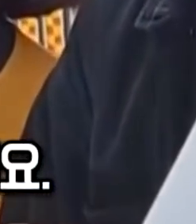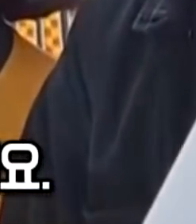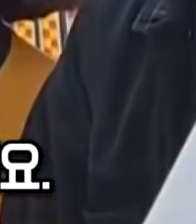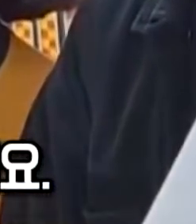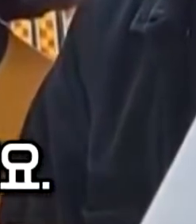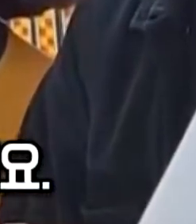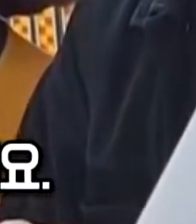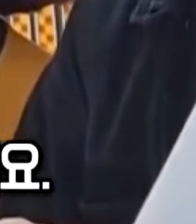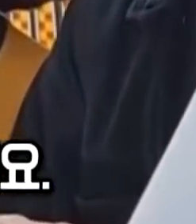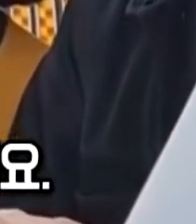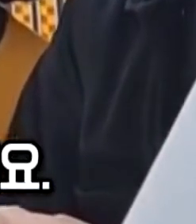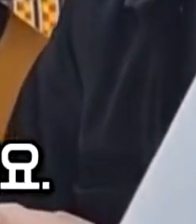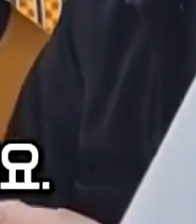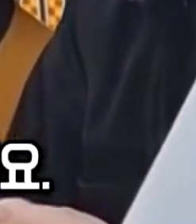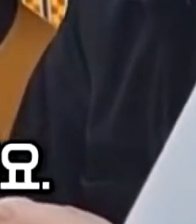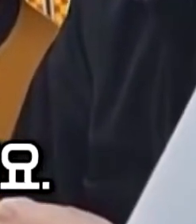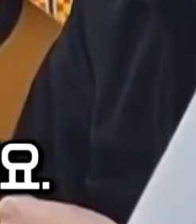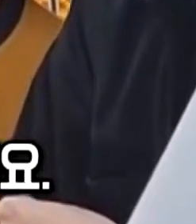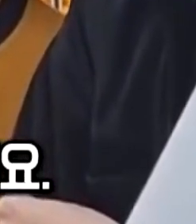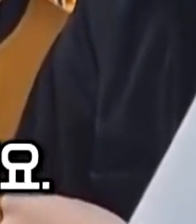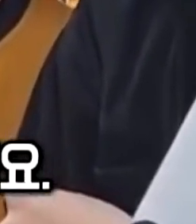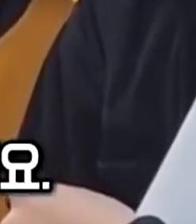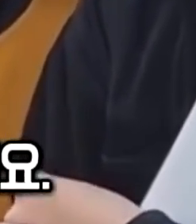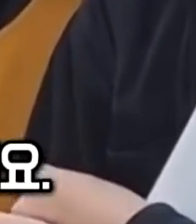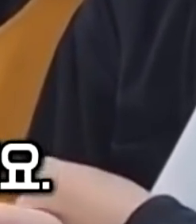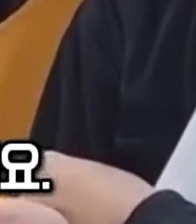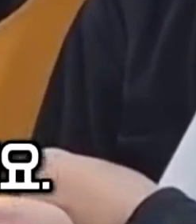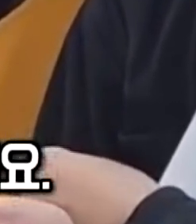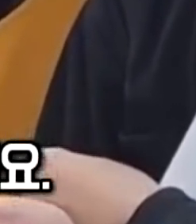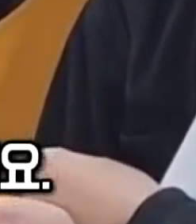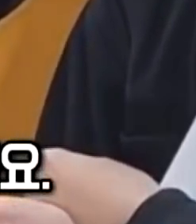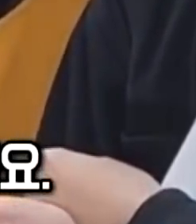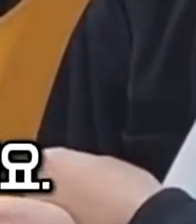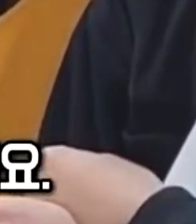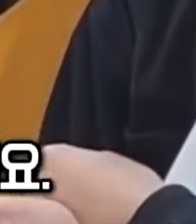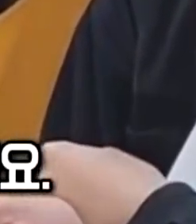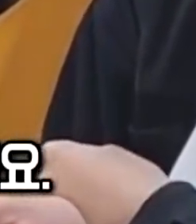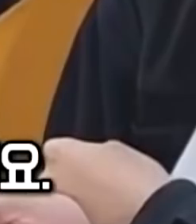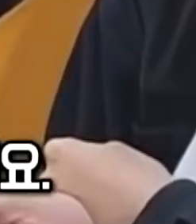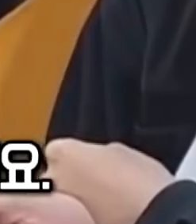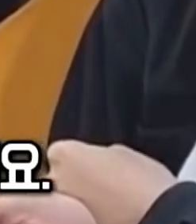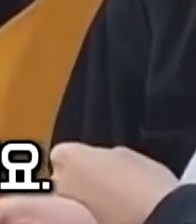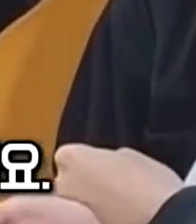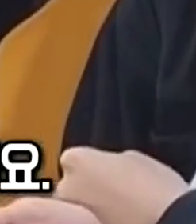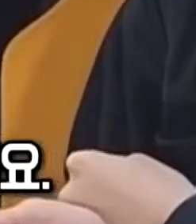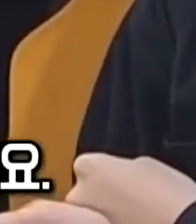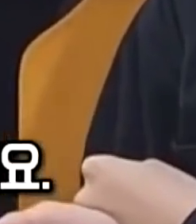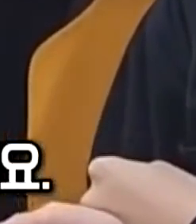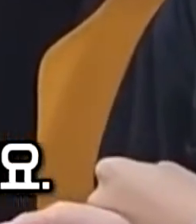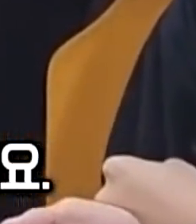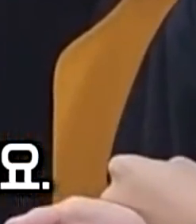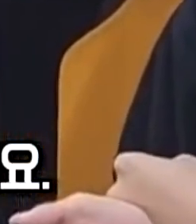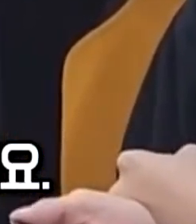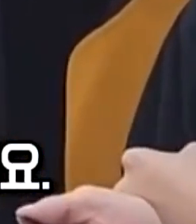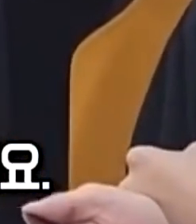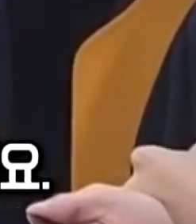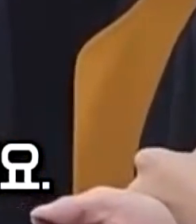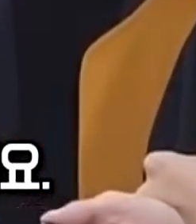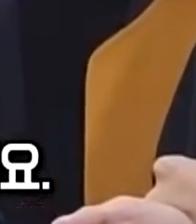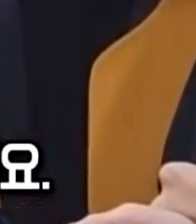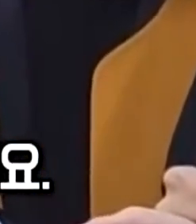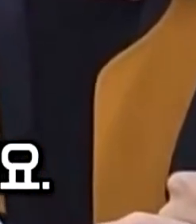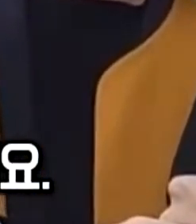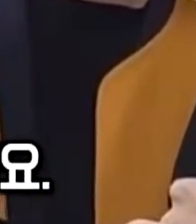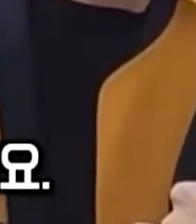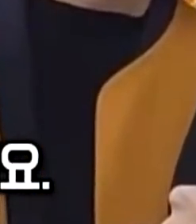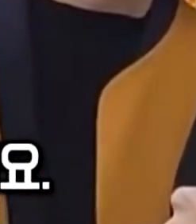실무적인 협의를 여전히 할 수 있어 하는데 아직까지 조금 시간이 필요하지 않냐 그러면 좀 자연스럽게 좀 연기를 해서